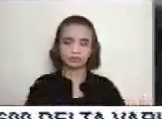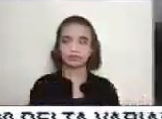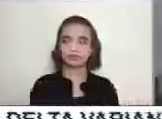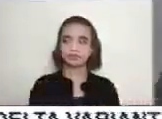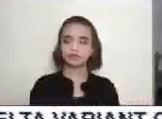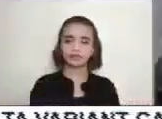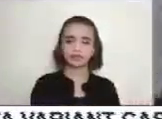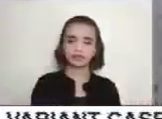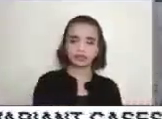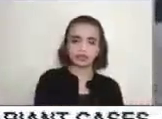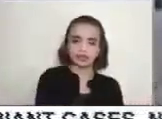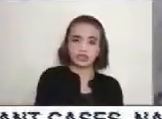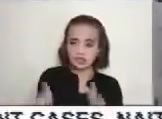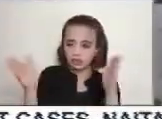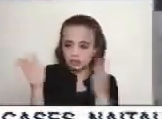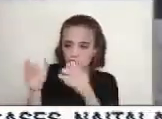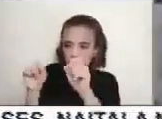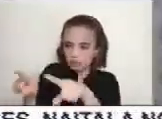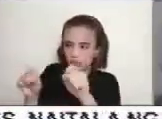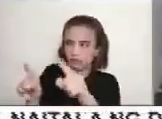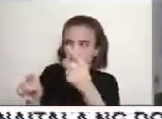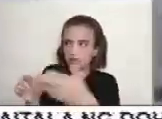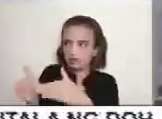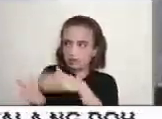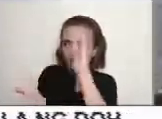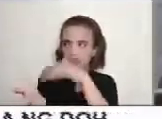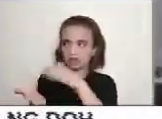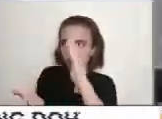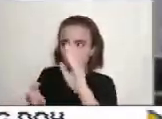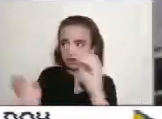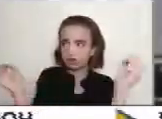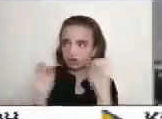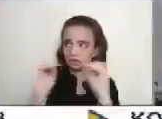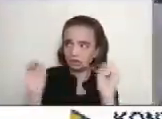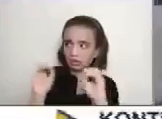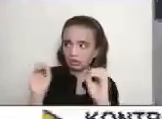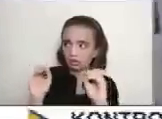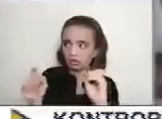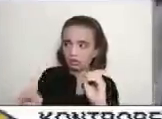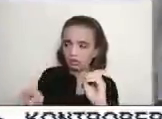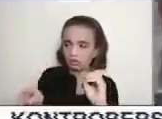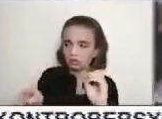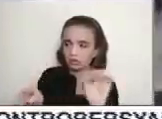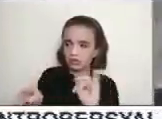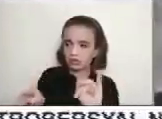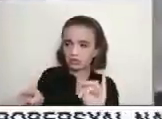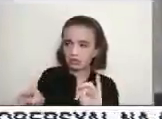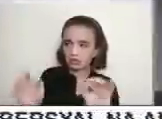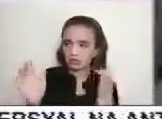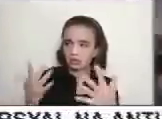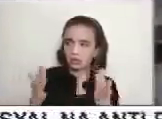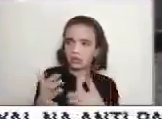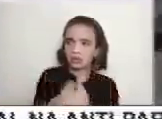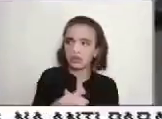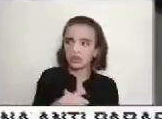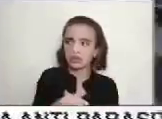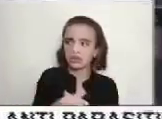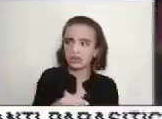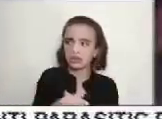fuel surcharges level na maaaring ipatupad ng mga airlines. Sa pinakahuling advisory ng CAB, ipinako